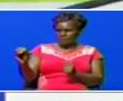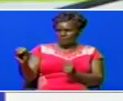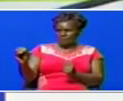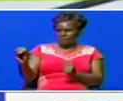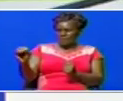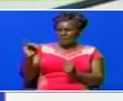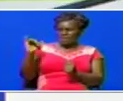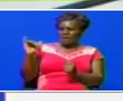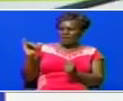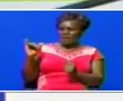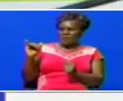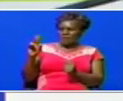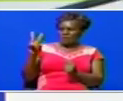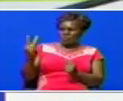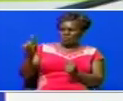Joseph Nyaga,